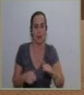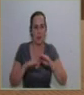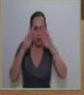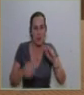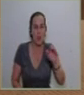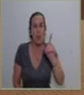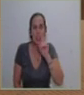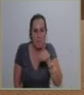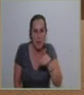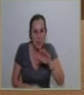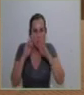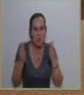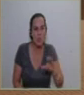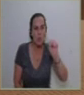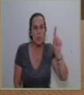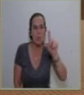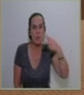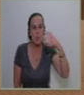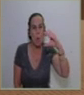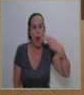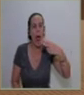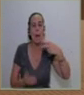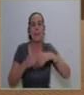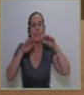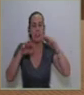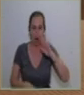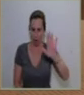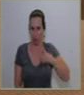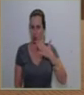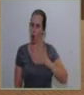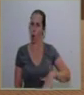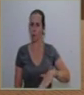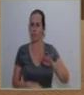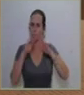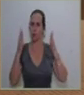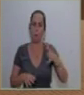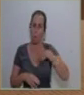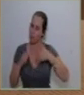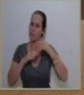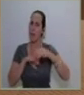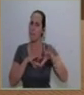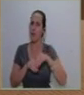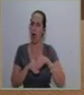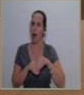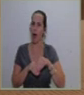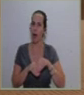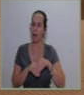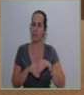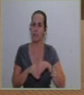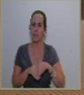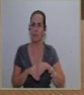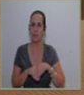סוכה. קוראים לזה סוכה. למה זה מסחך? גם אני רוצה לבנות סוכה. בוא נבנה, אני ואתה. אוקיי. אבו